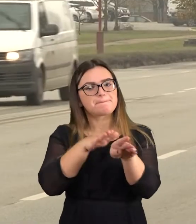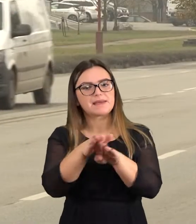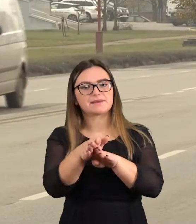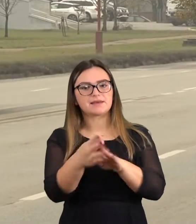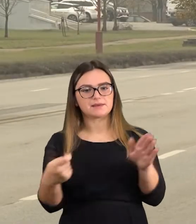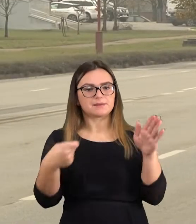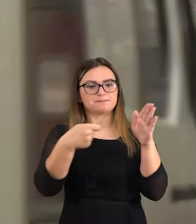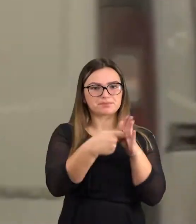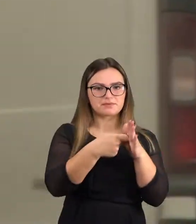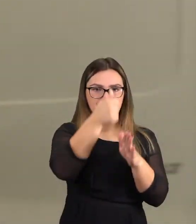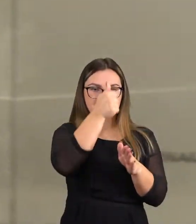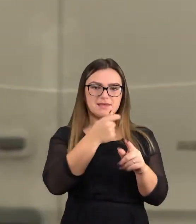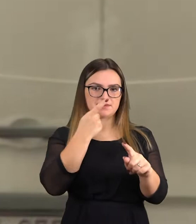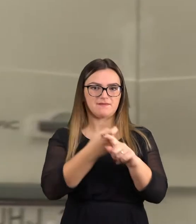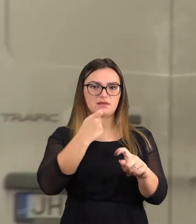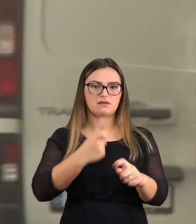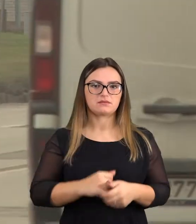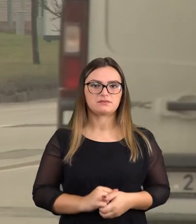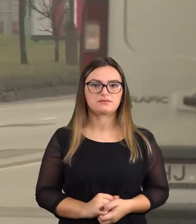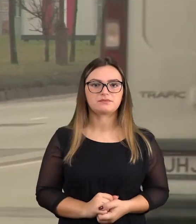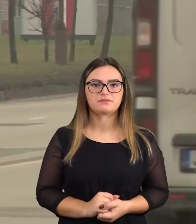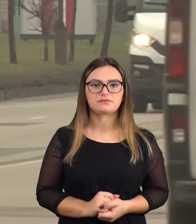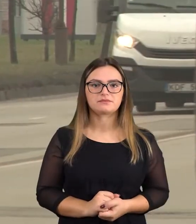tiesiog pilnai pakrauti bent kartą per mėnesį.